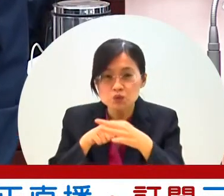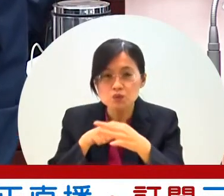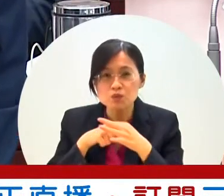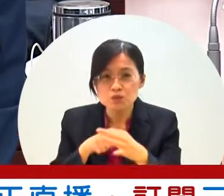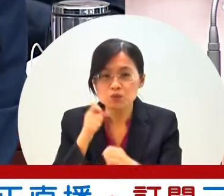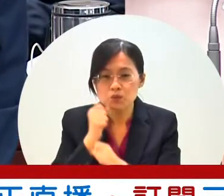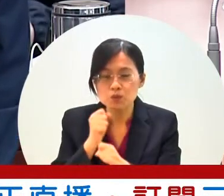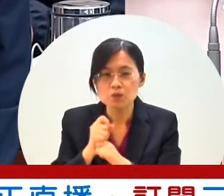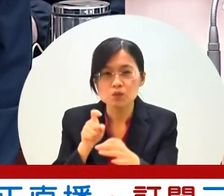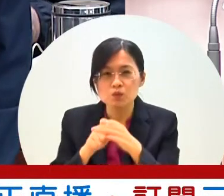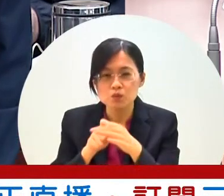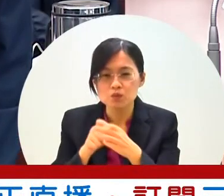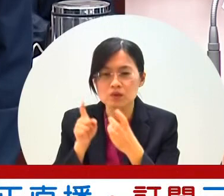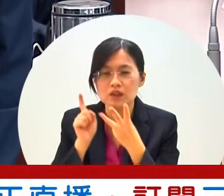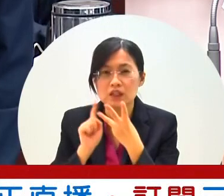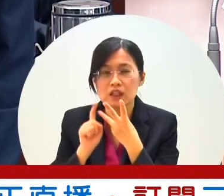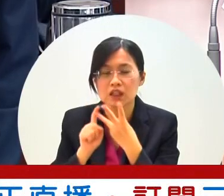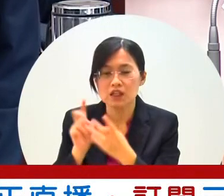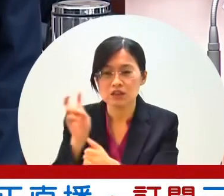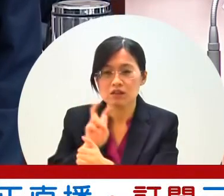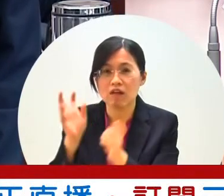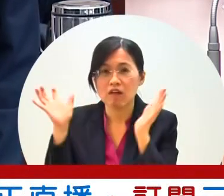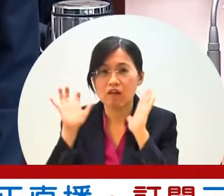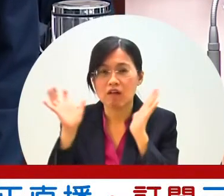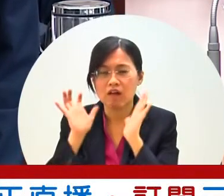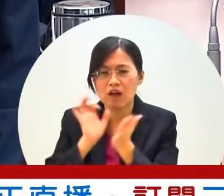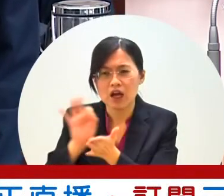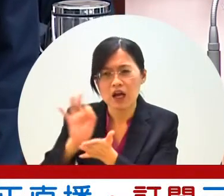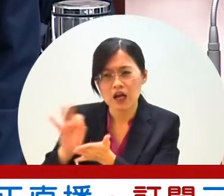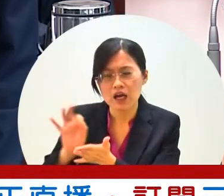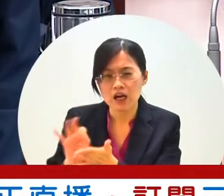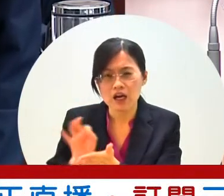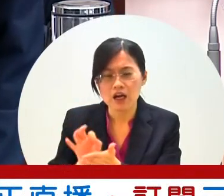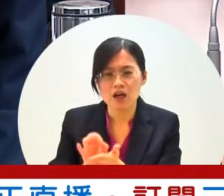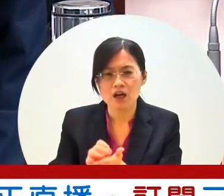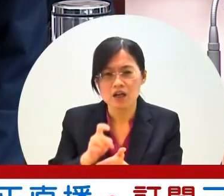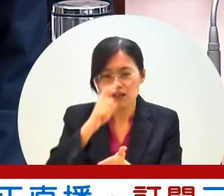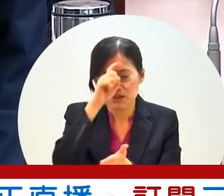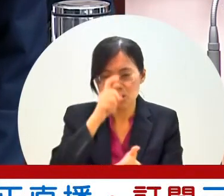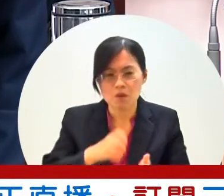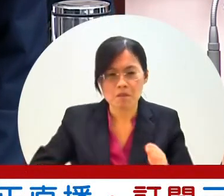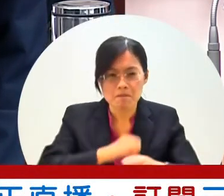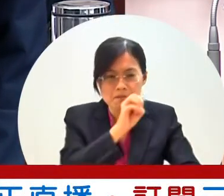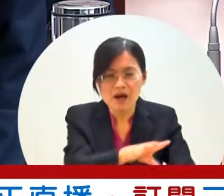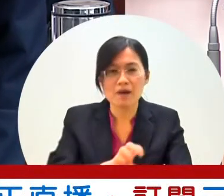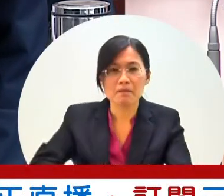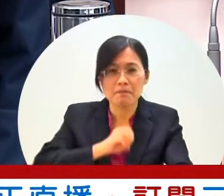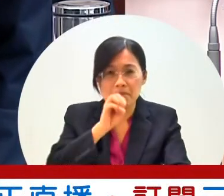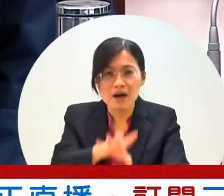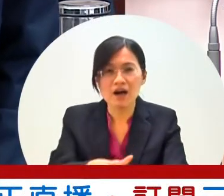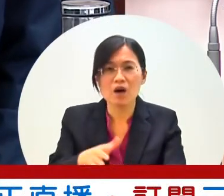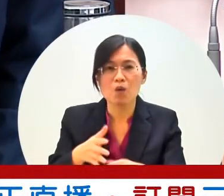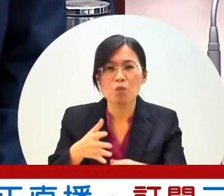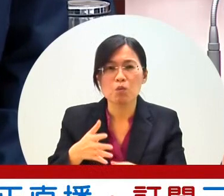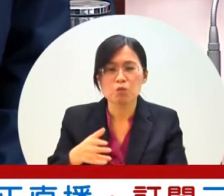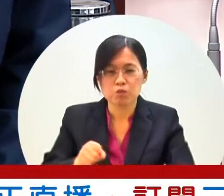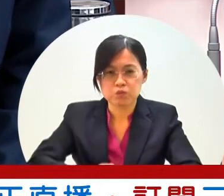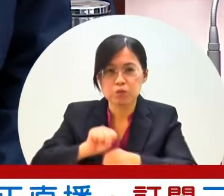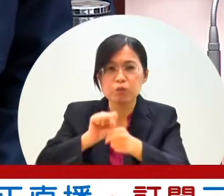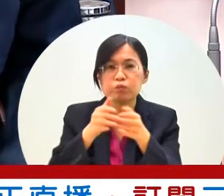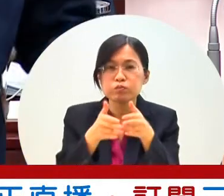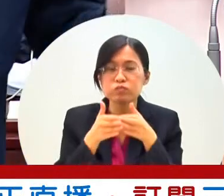项的这个育儿的这个经费的负担上，都能够投注更多的资源。但你会觉得说好